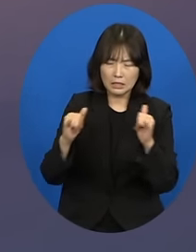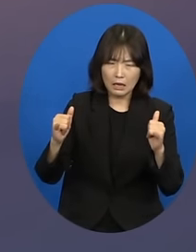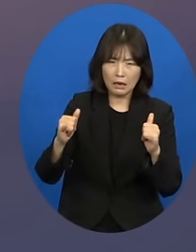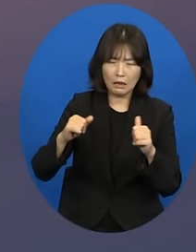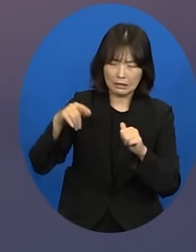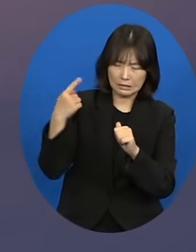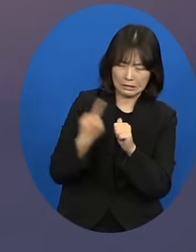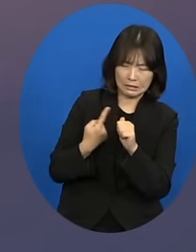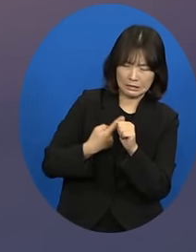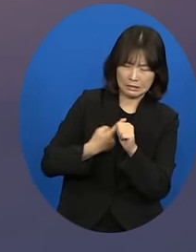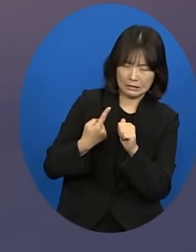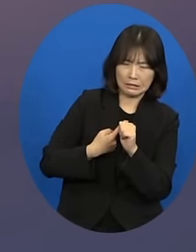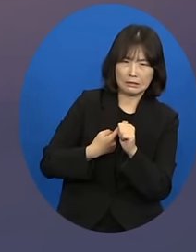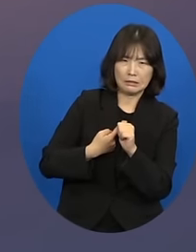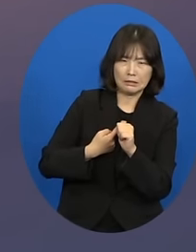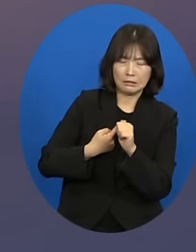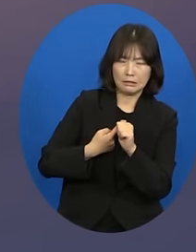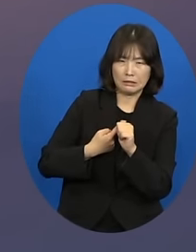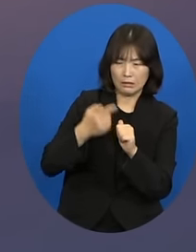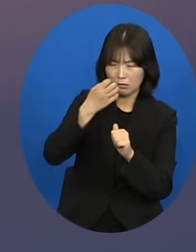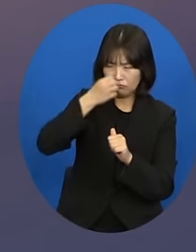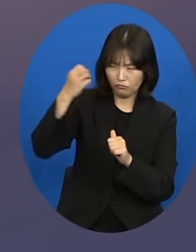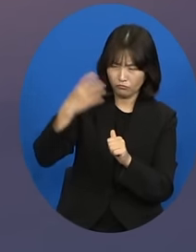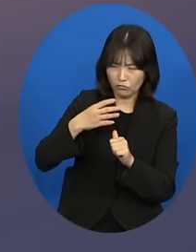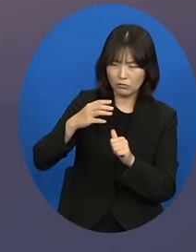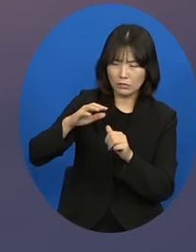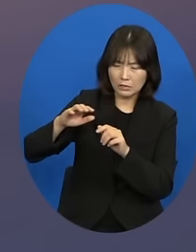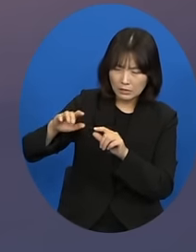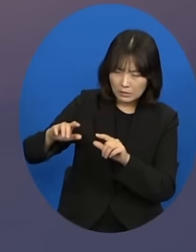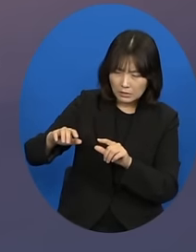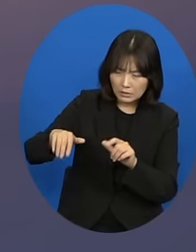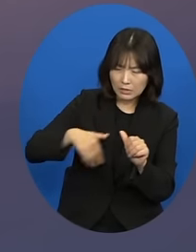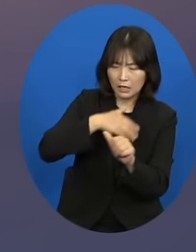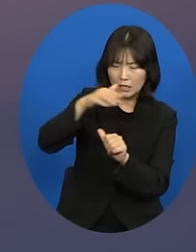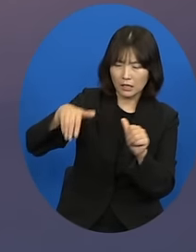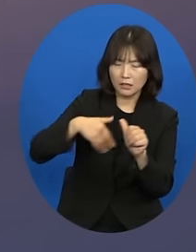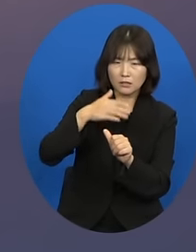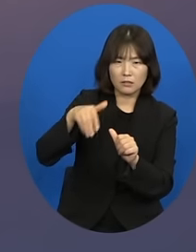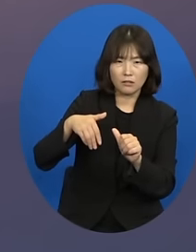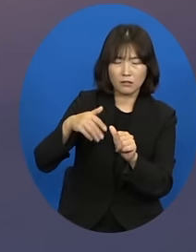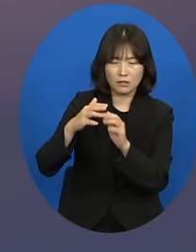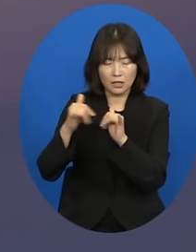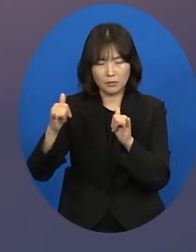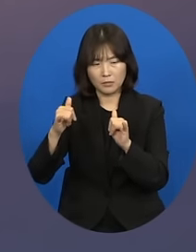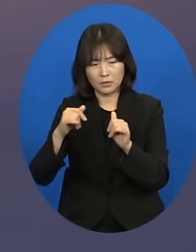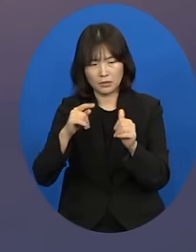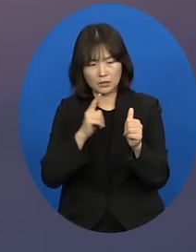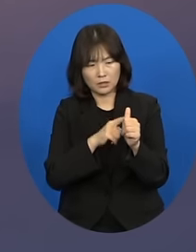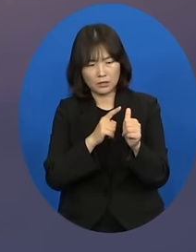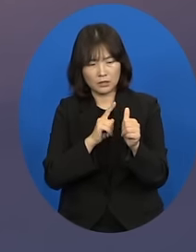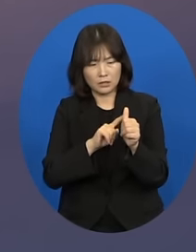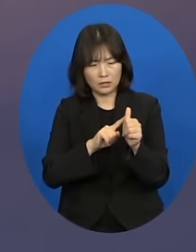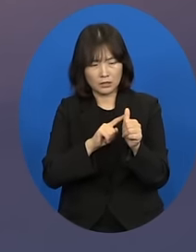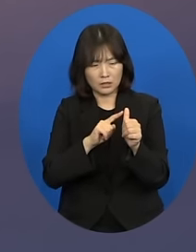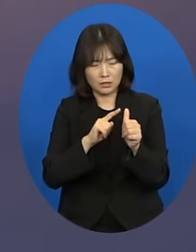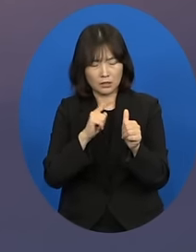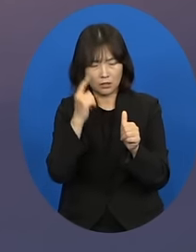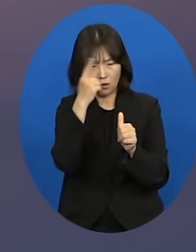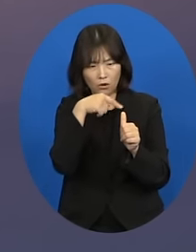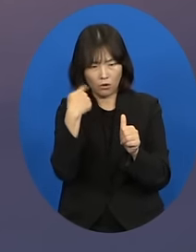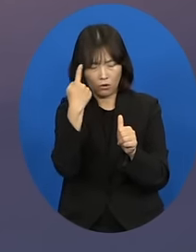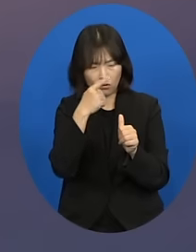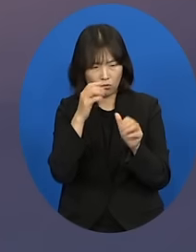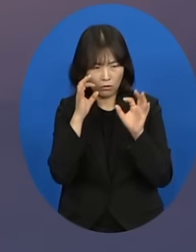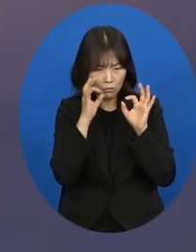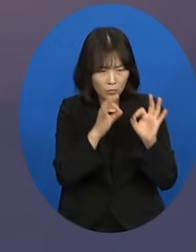힐난의 상황 속에서 사람들이 그의 얼굴을 주목하여 보았더니 그의 얼굴이 천사의